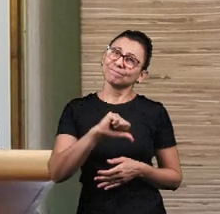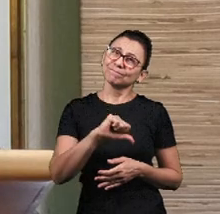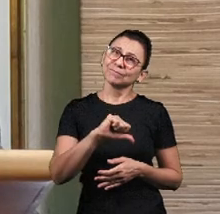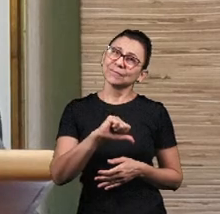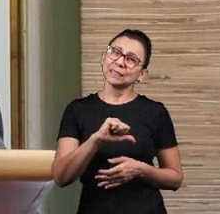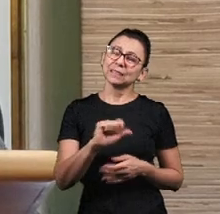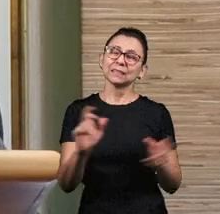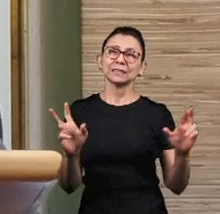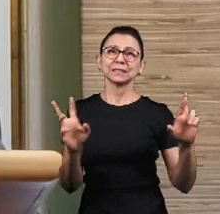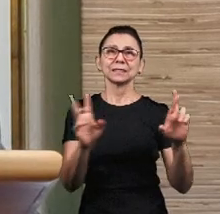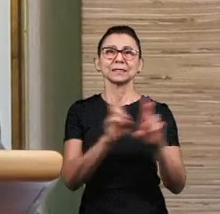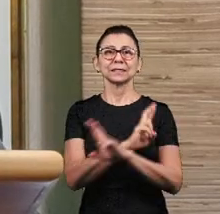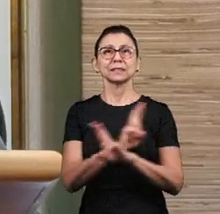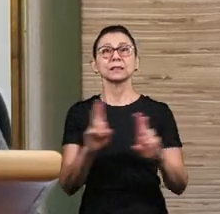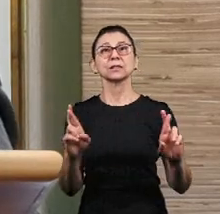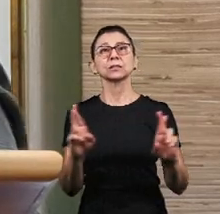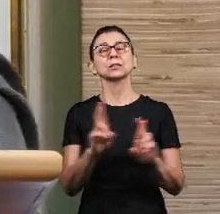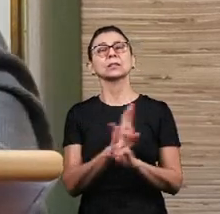est liée